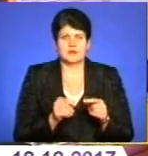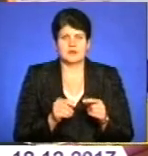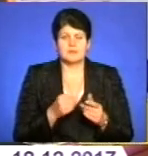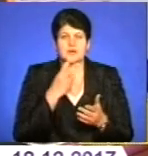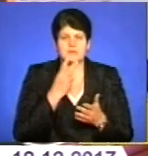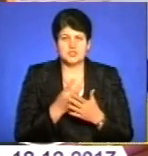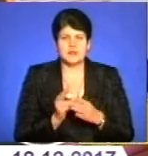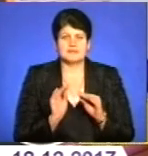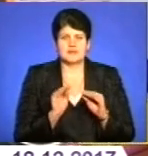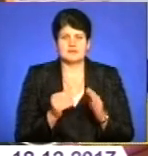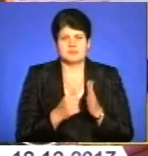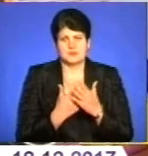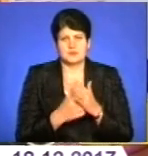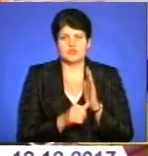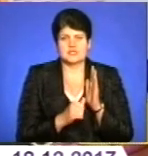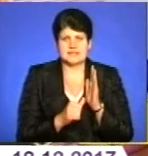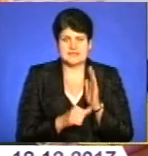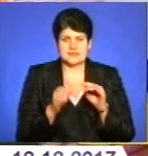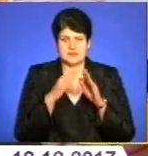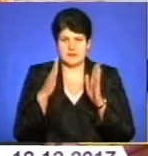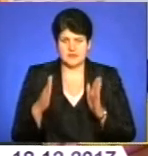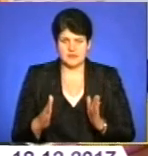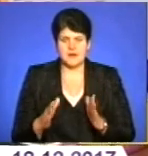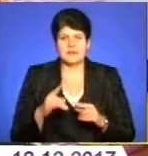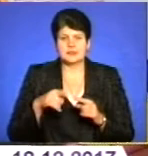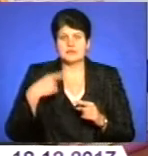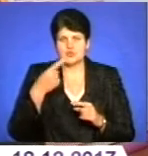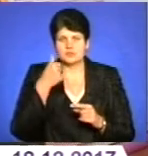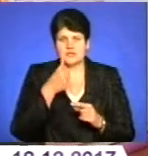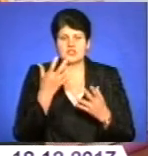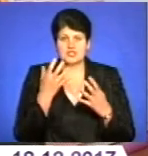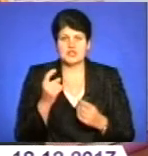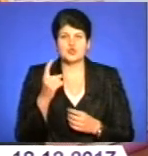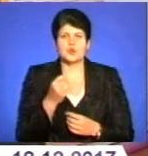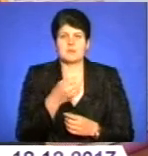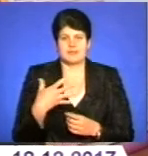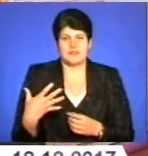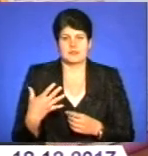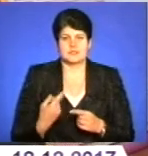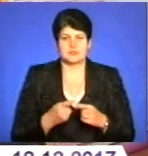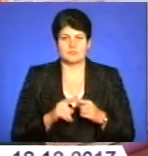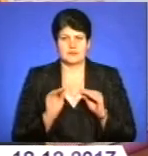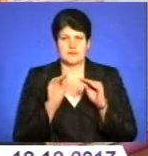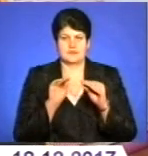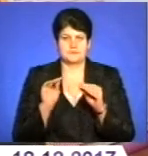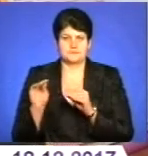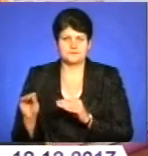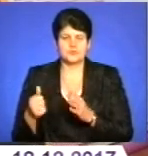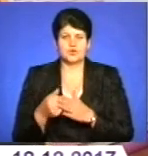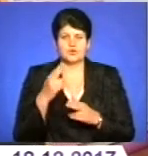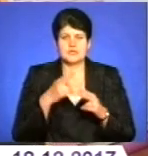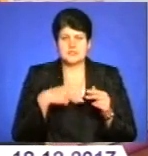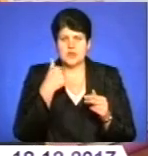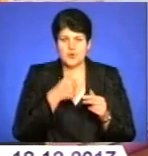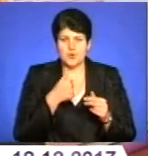таких валідаторів. І на наступному рік ми плануємо встановити ще 115 таких валідаторів стаціонарних. До кінця року ми